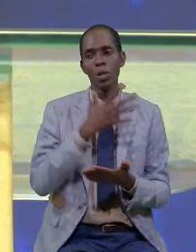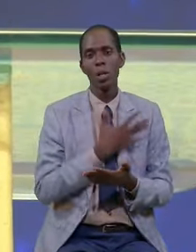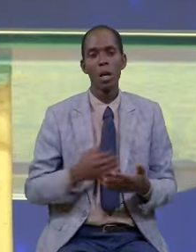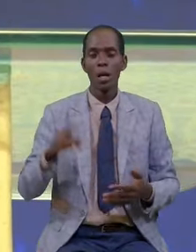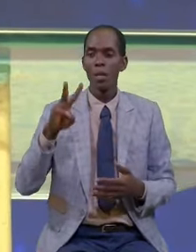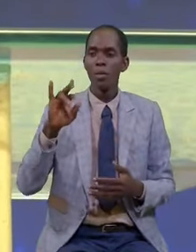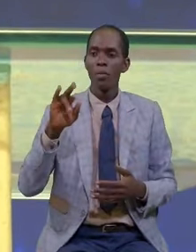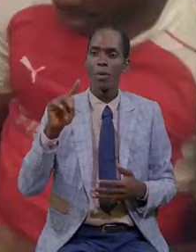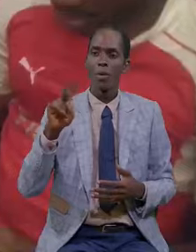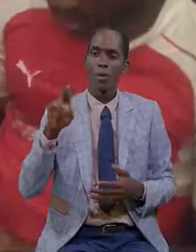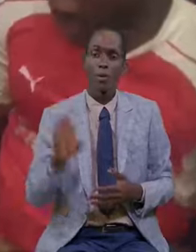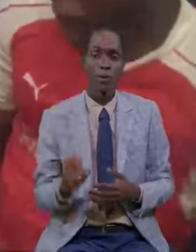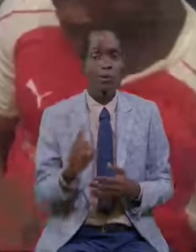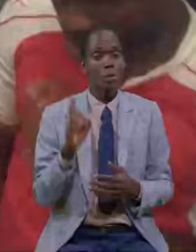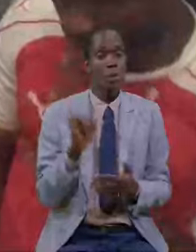par sa vertu,